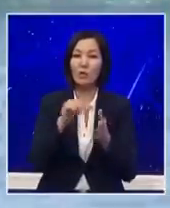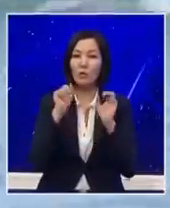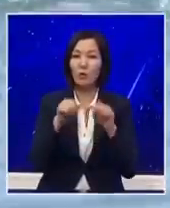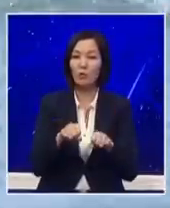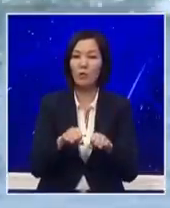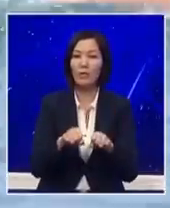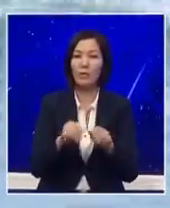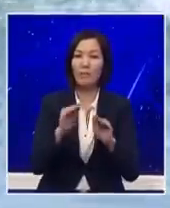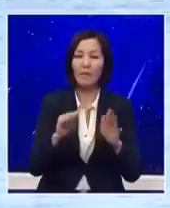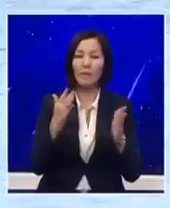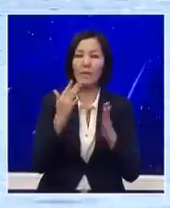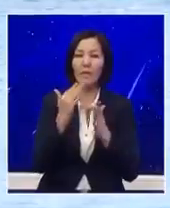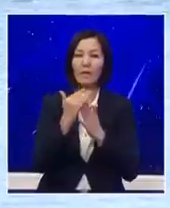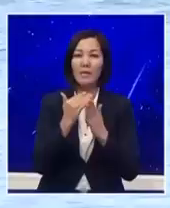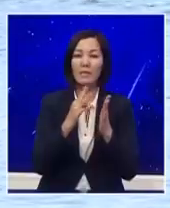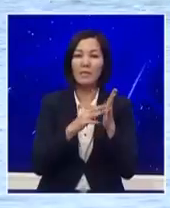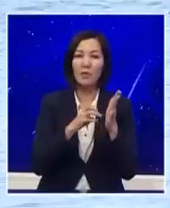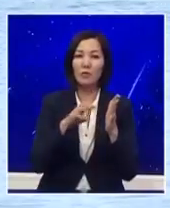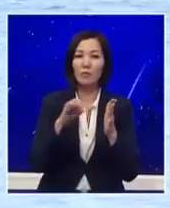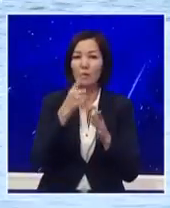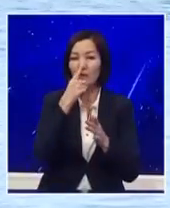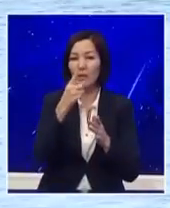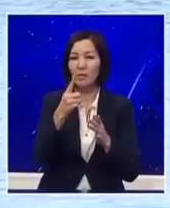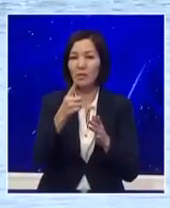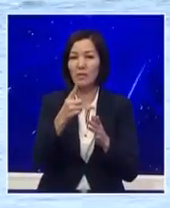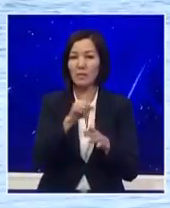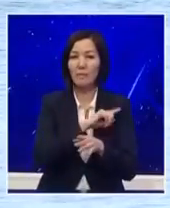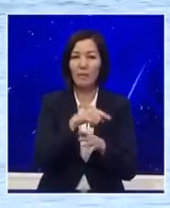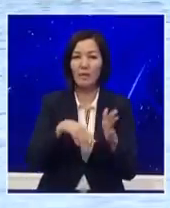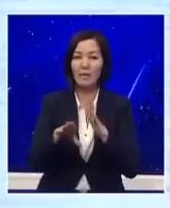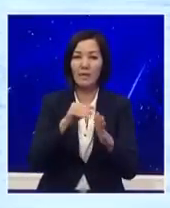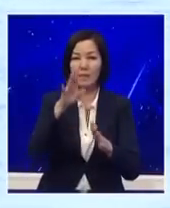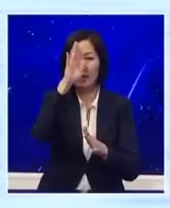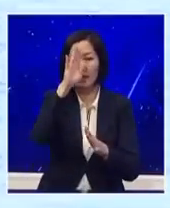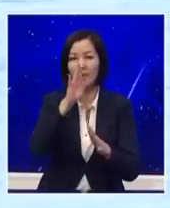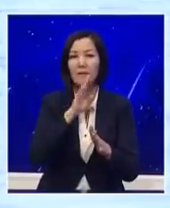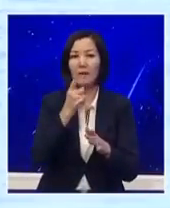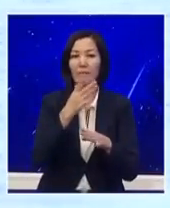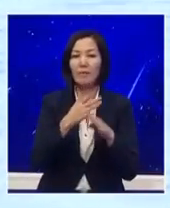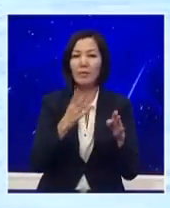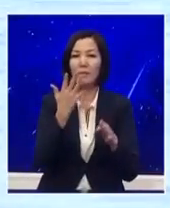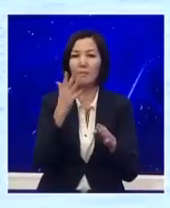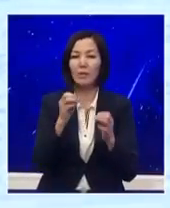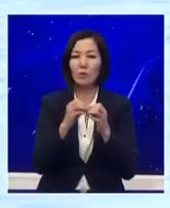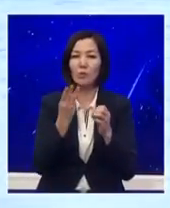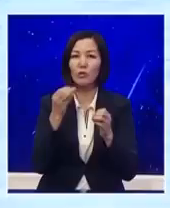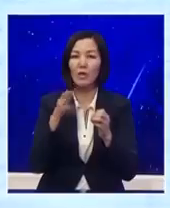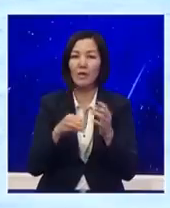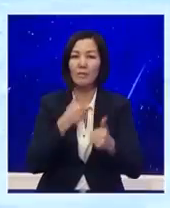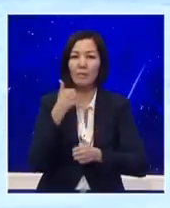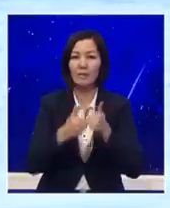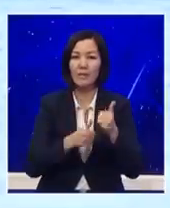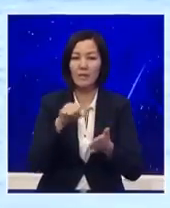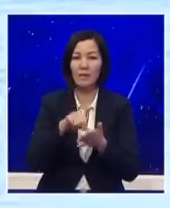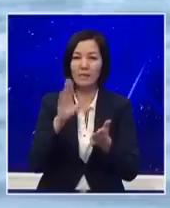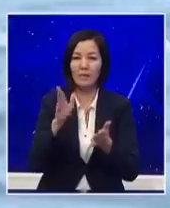бойынша балалар 800 метр қашықтықта мықтыларын анықтайтын болады. Ал ерлер мен әйелдер 1,5, 5 және 10 шақырымдық бәсекеде шеберлігін